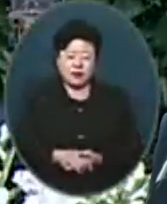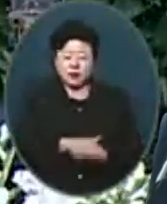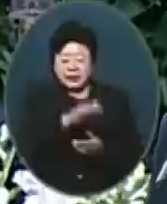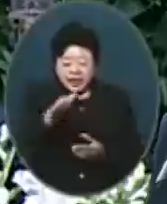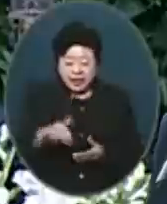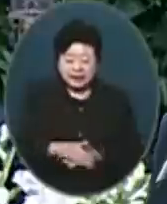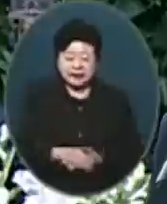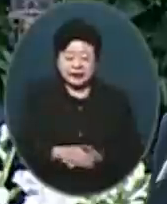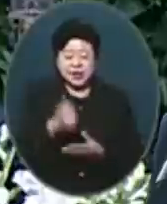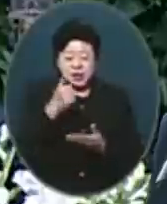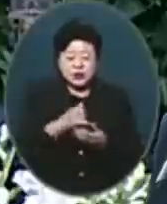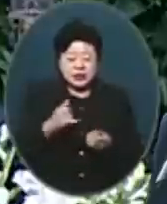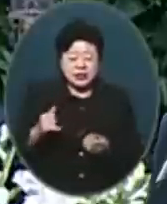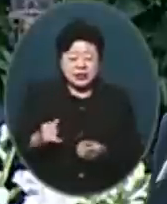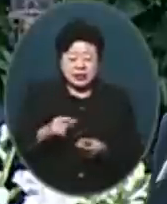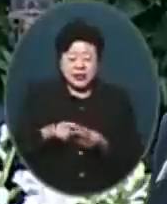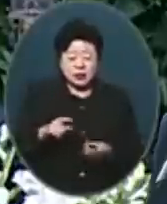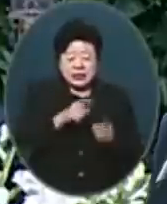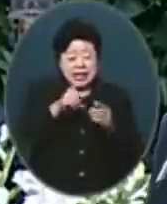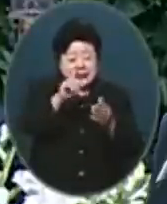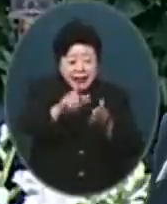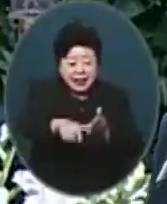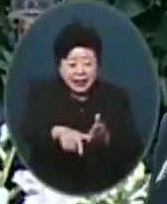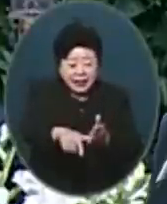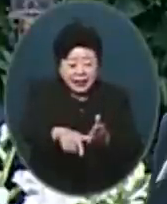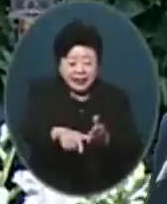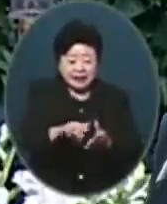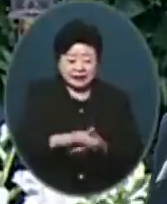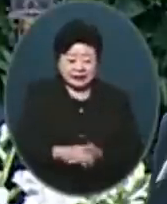우리가 죄인으로 살 때는